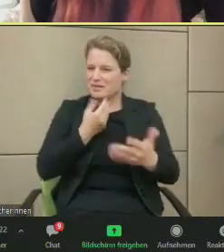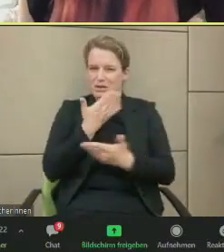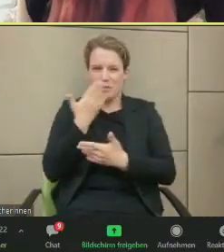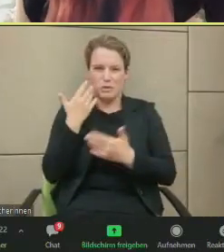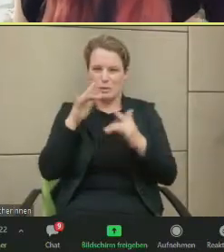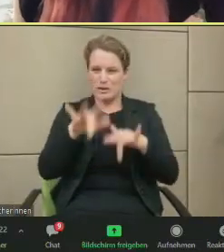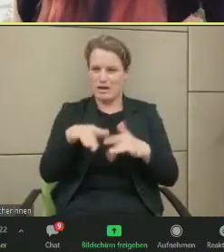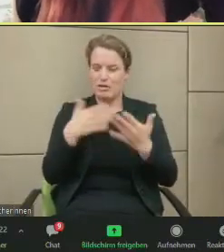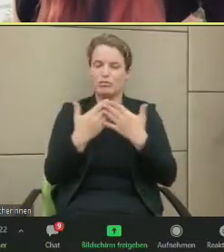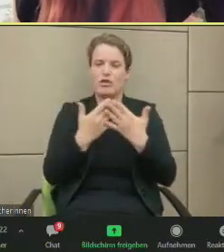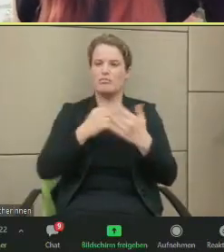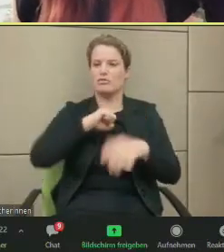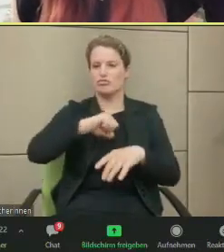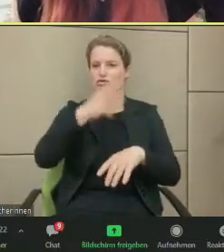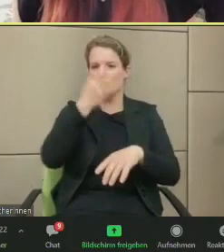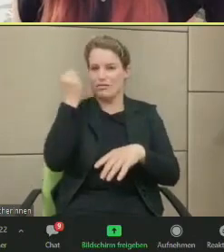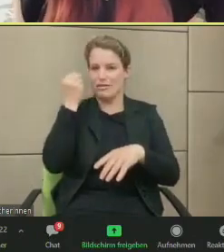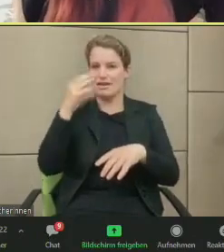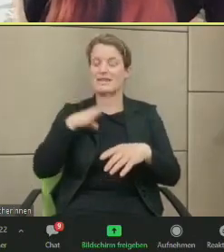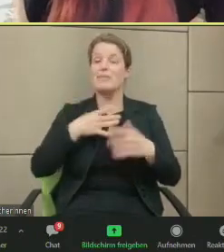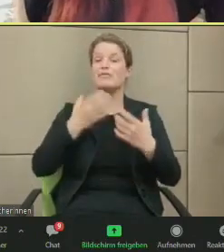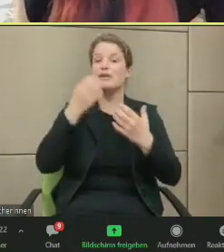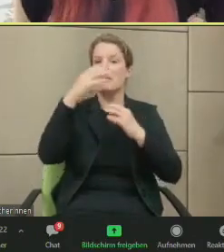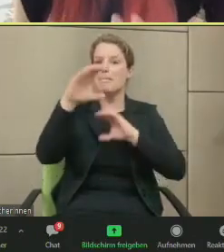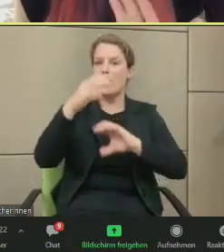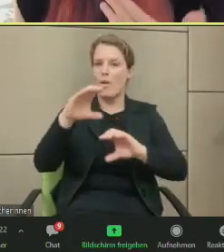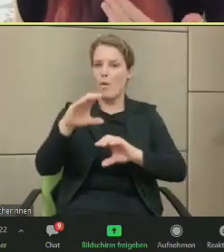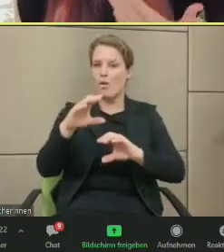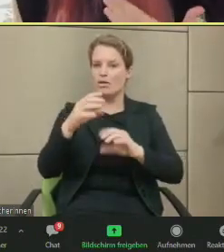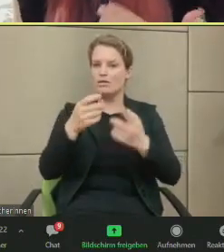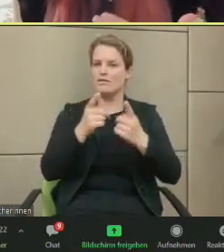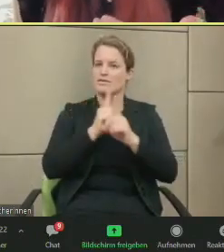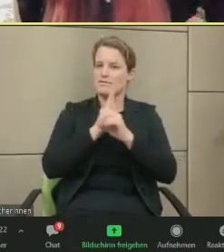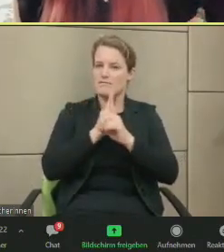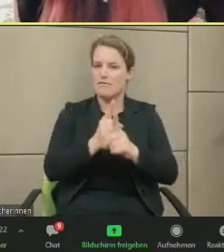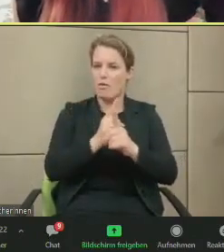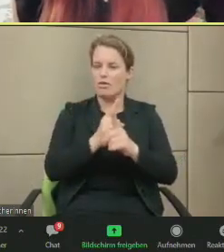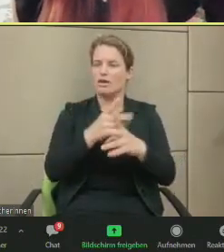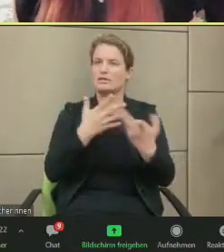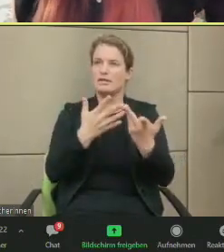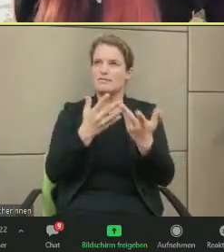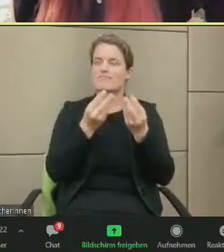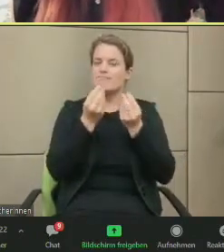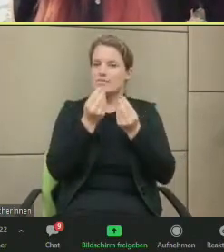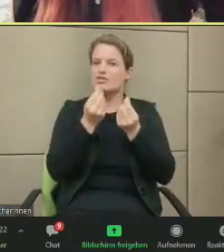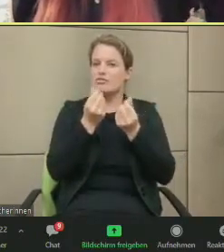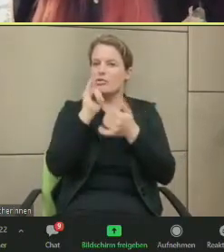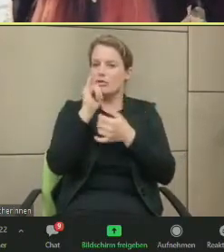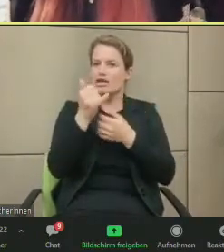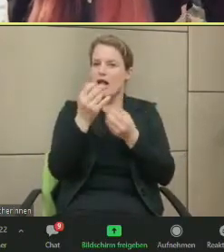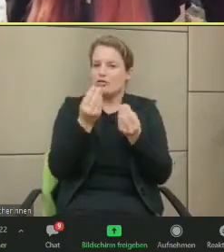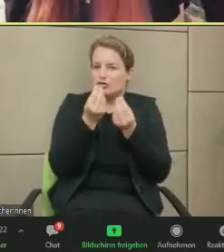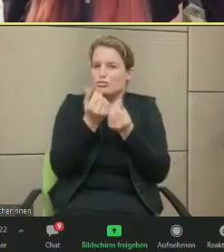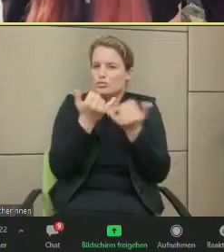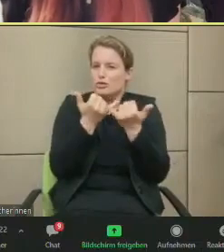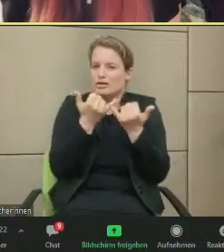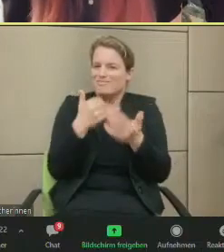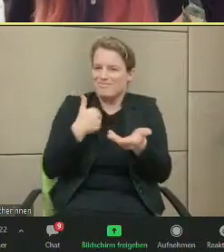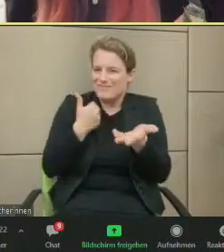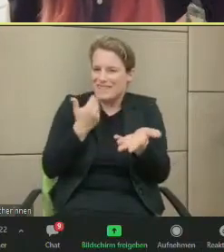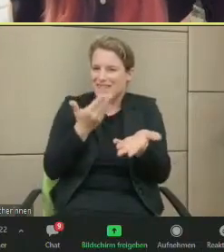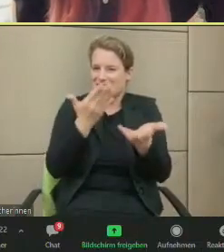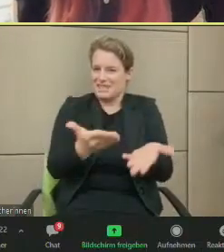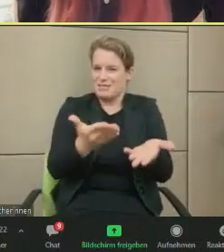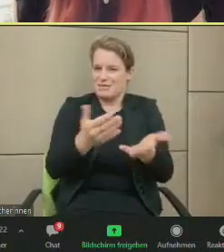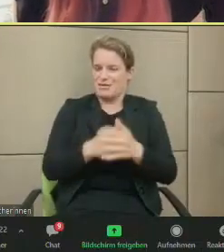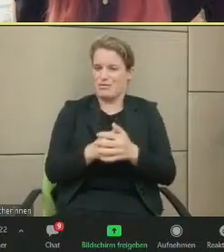einer Person ein bisschen auf ihrem Alltag folge und ich da nachfühlen kann, wie es dieser Person geht, dann bleibt das in Erinnerung. Und